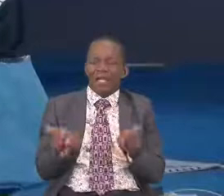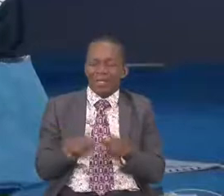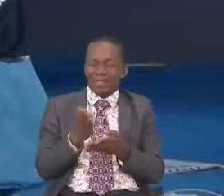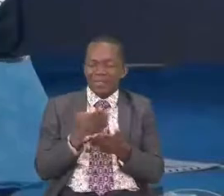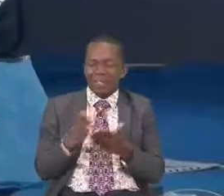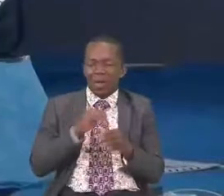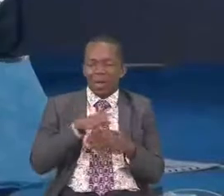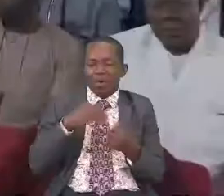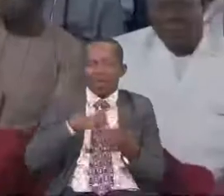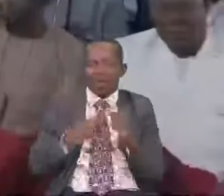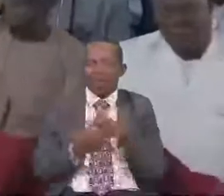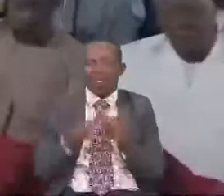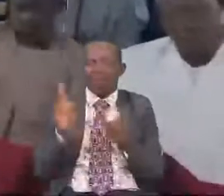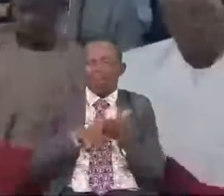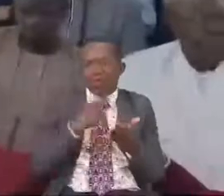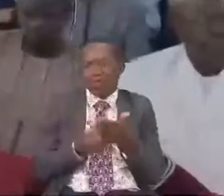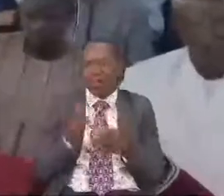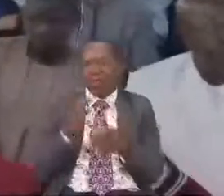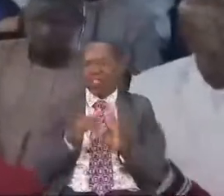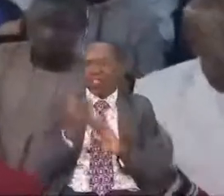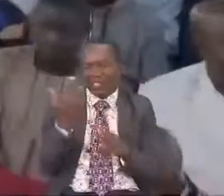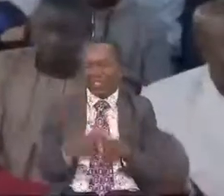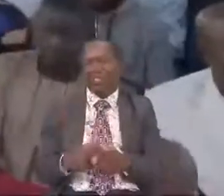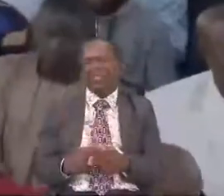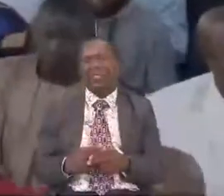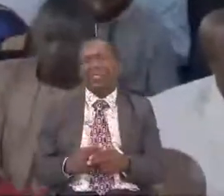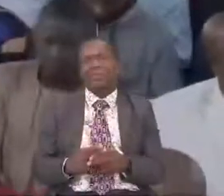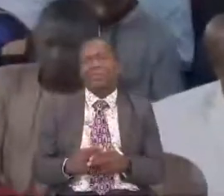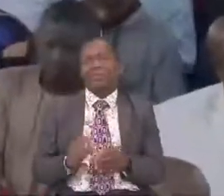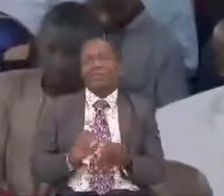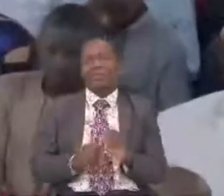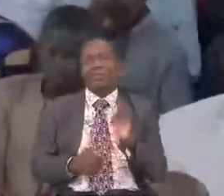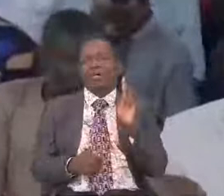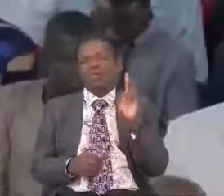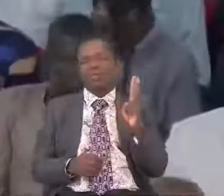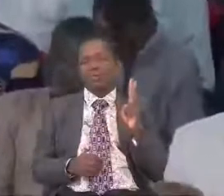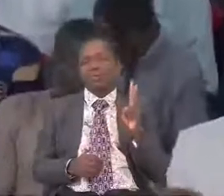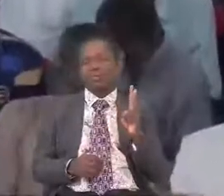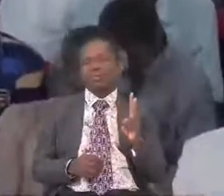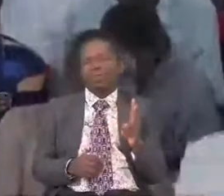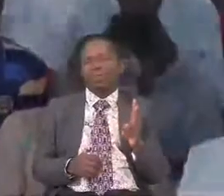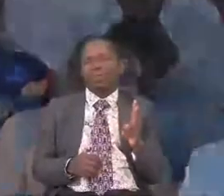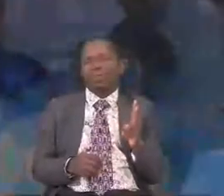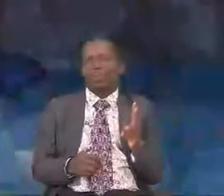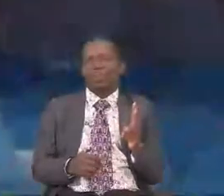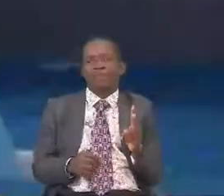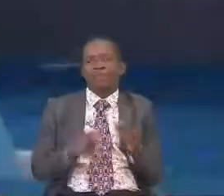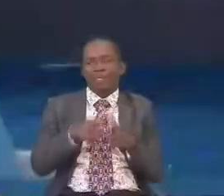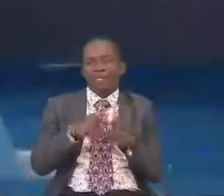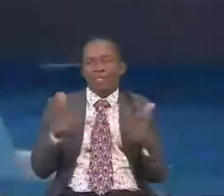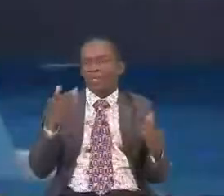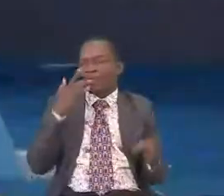de Jésus. Deuxième élément maintenant, dans le deuxième point, les grandes promesses pour une foi progressive